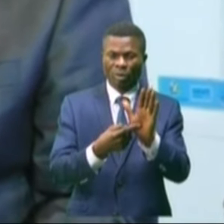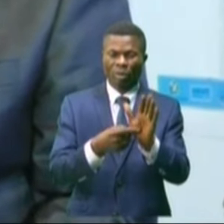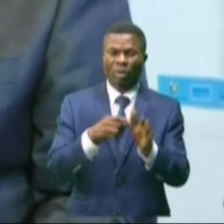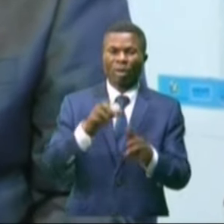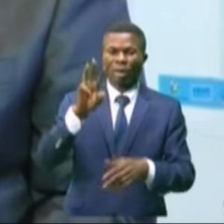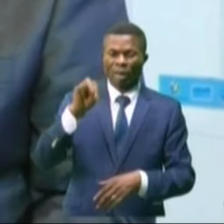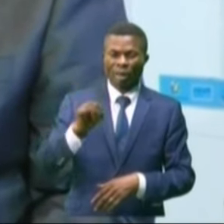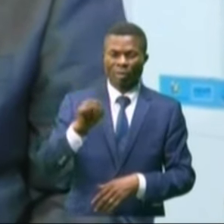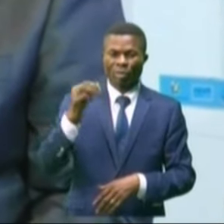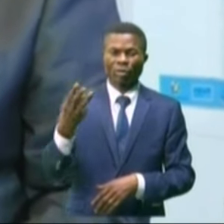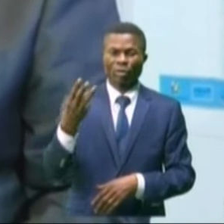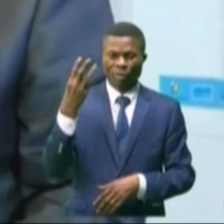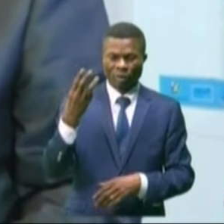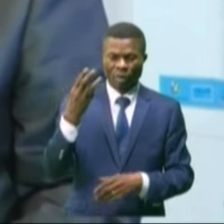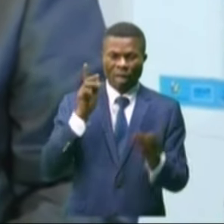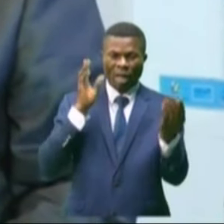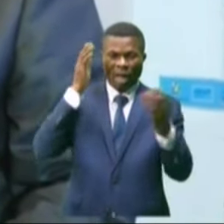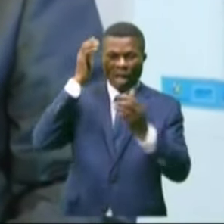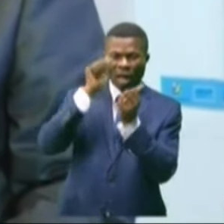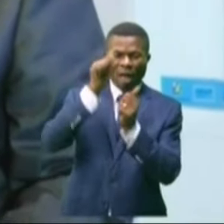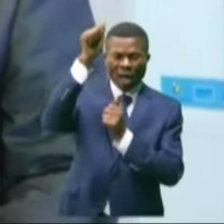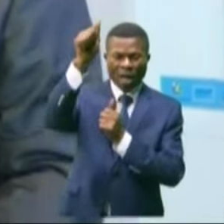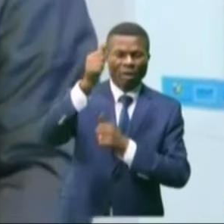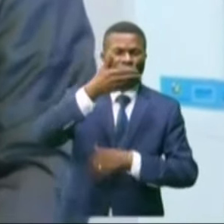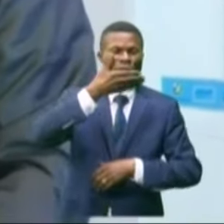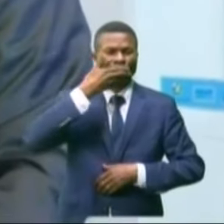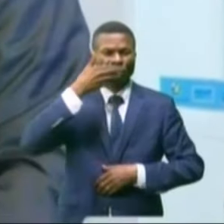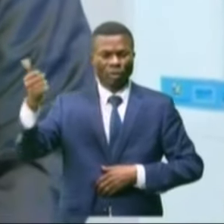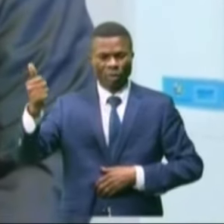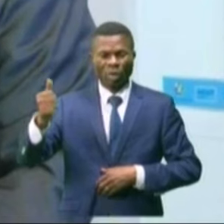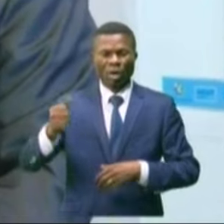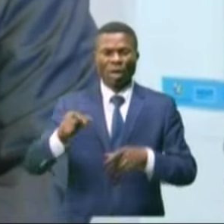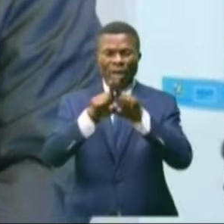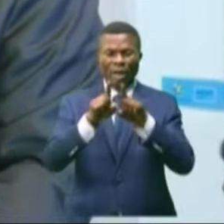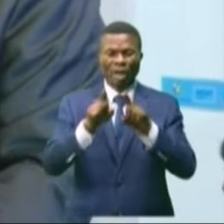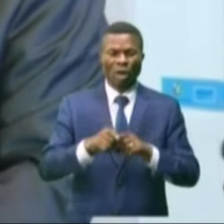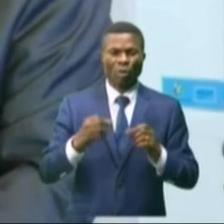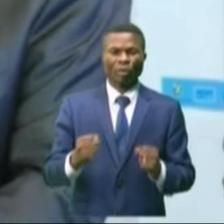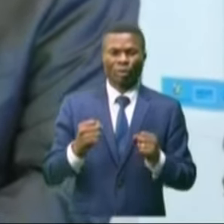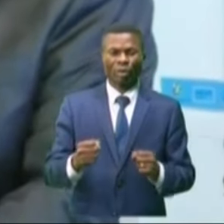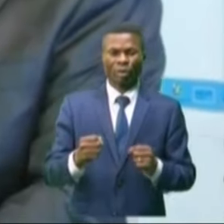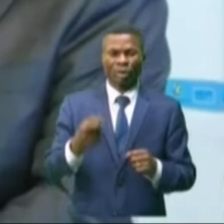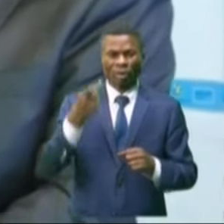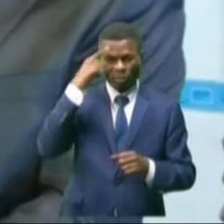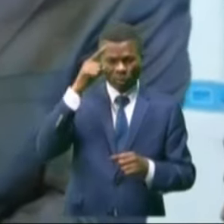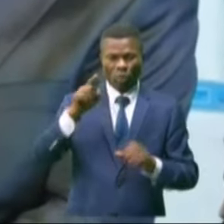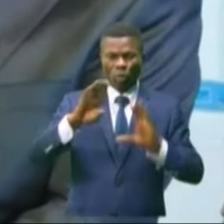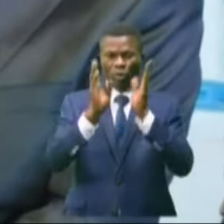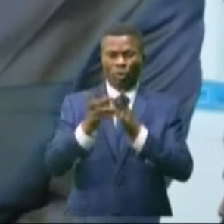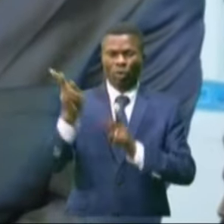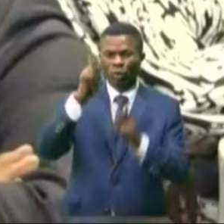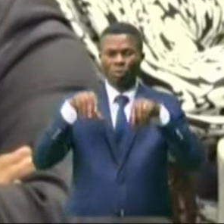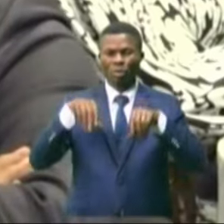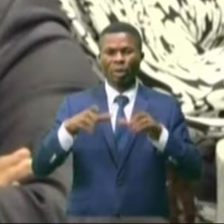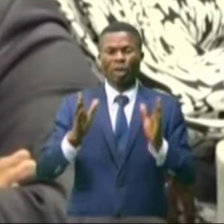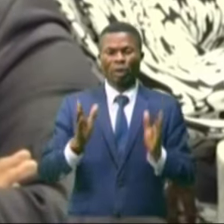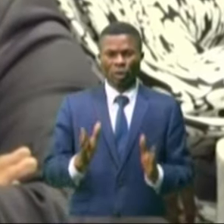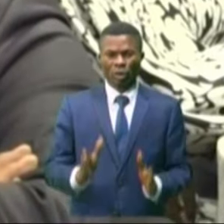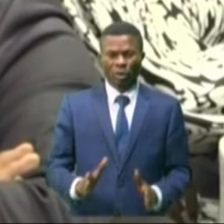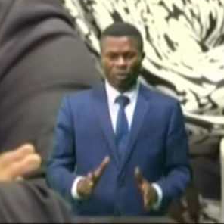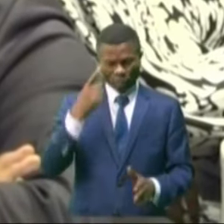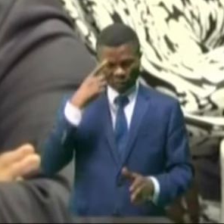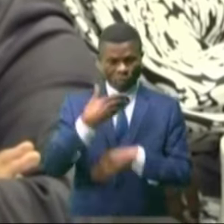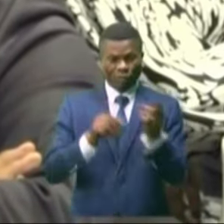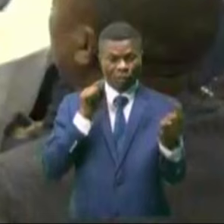important vers un avenir radieux et durable pour l'ensemble des citoyens congolais. Pour réaliser